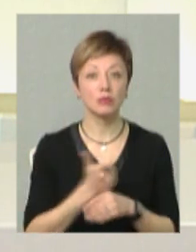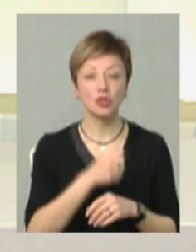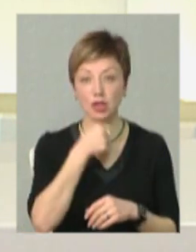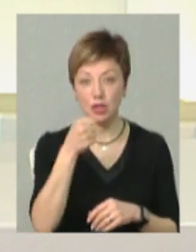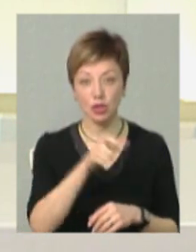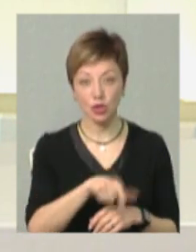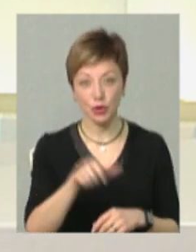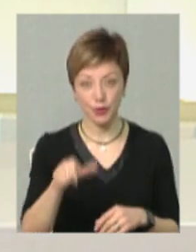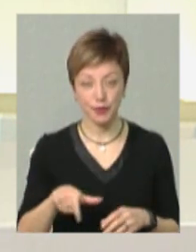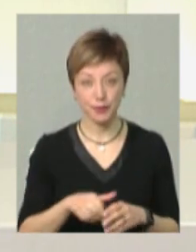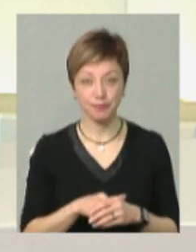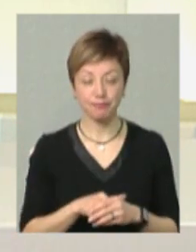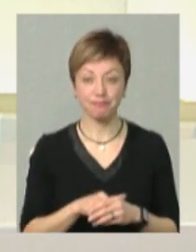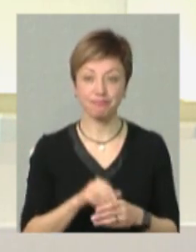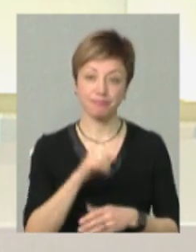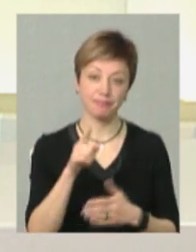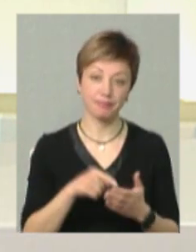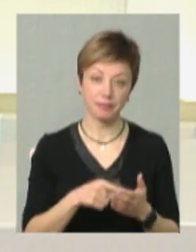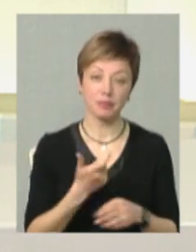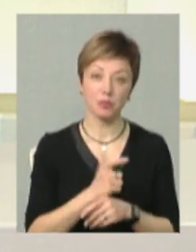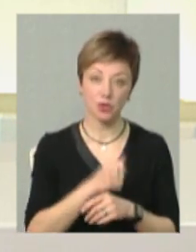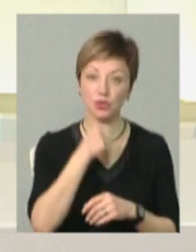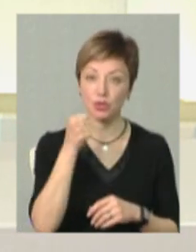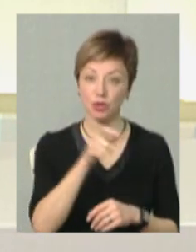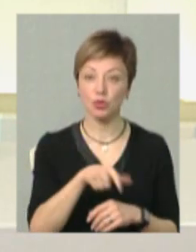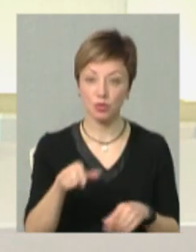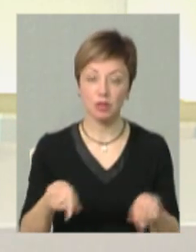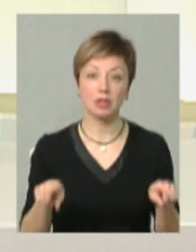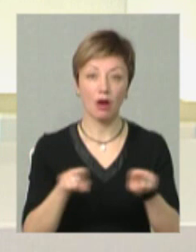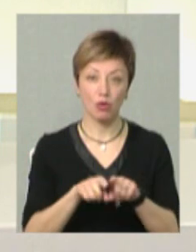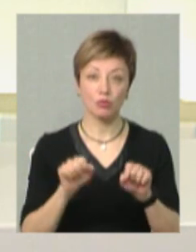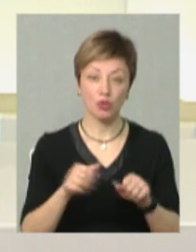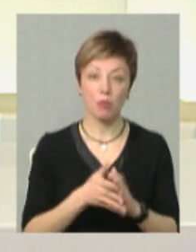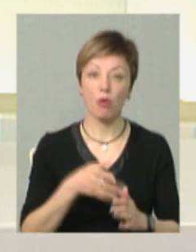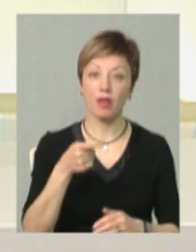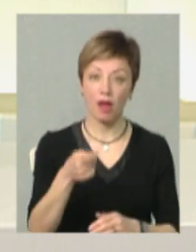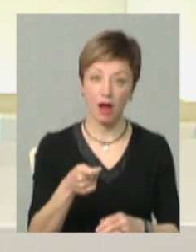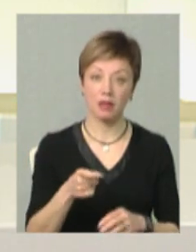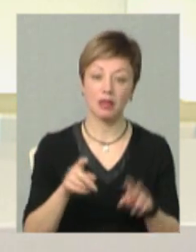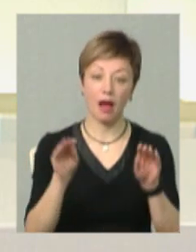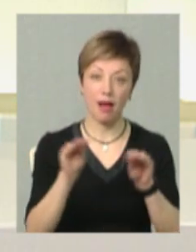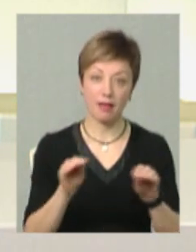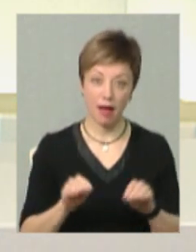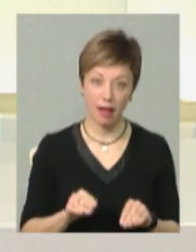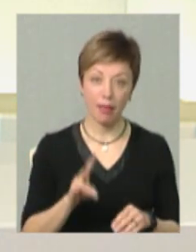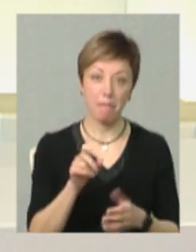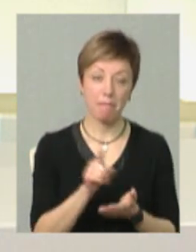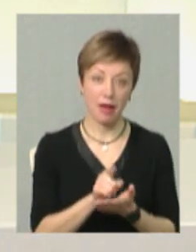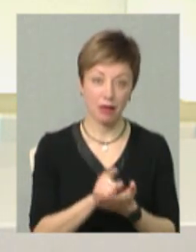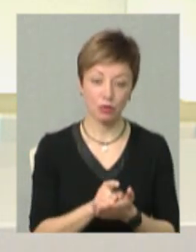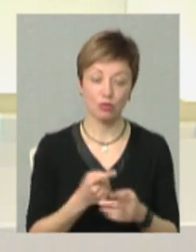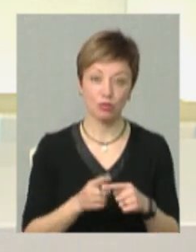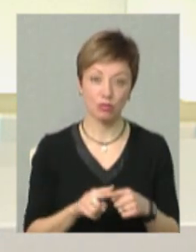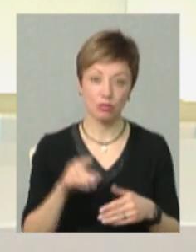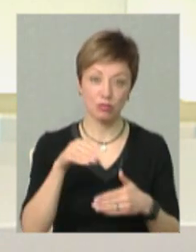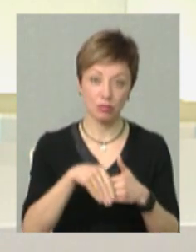старші люди? Більш старші люди можуть також подати анкету на автопенсію. До цієї